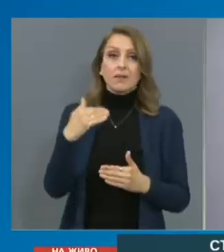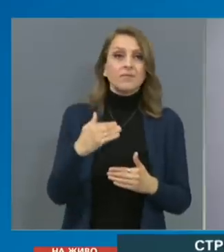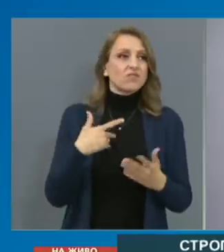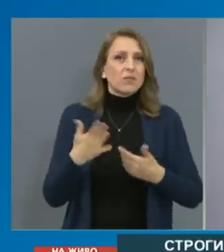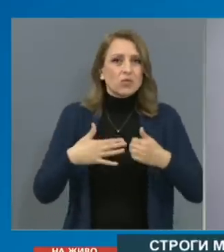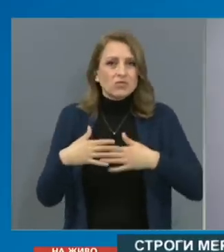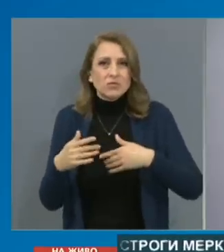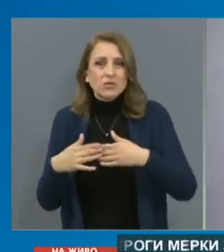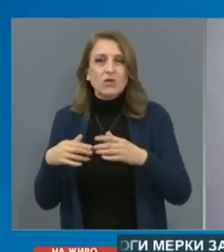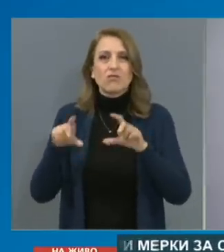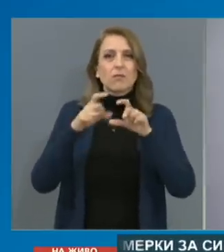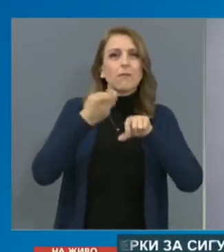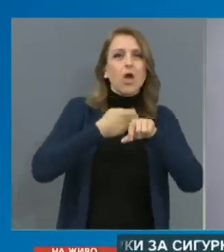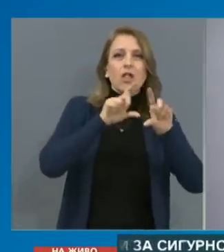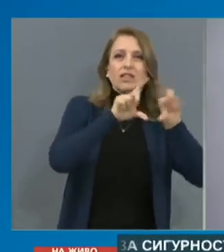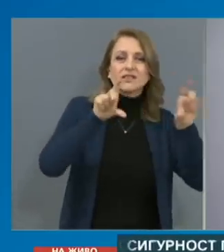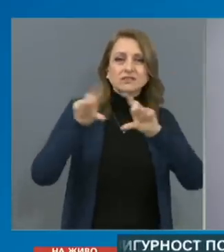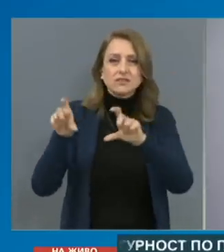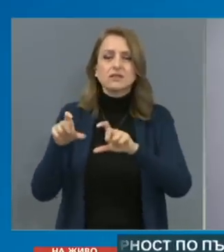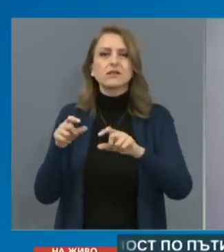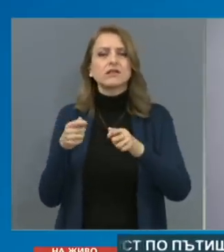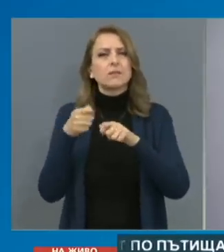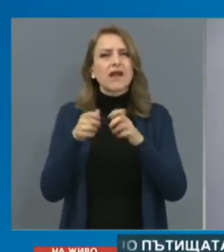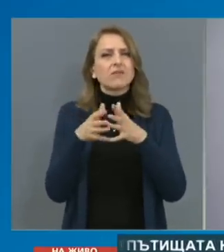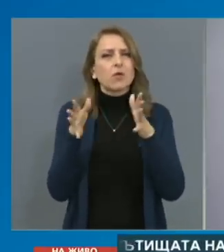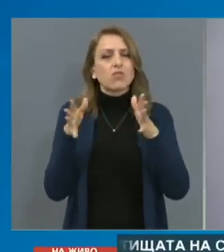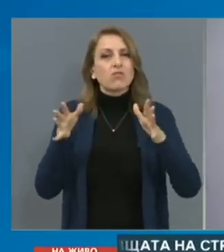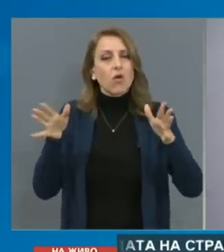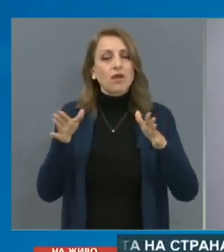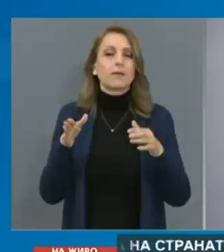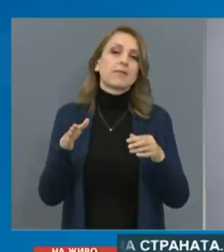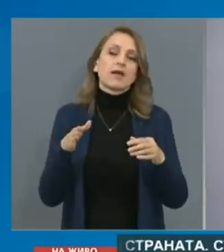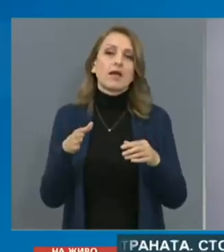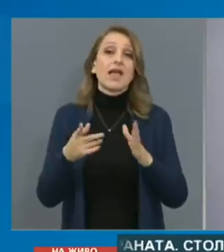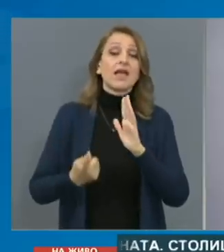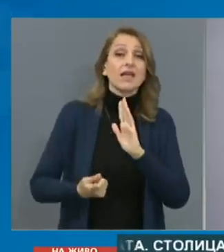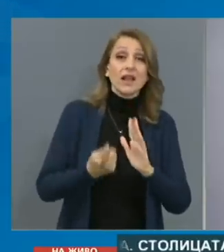на медицинските заведения имаше възможност за разкриване на